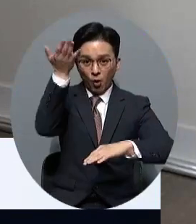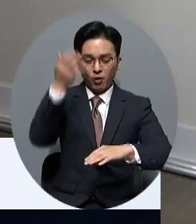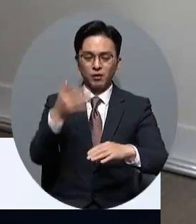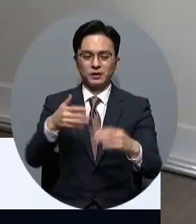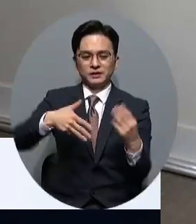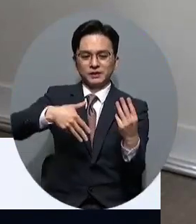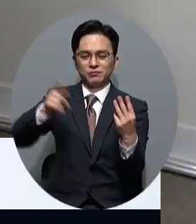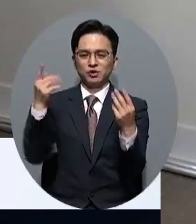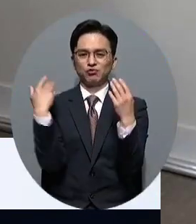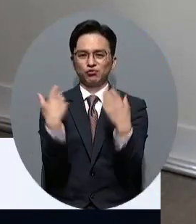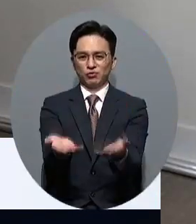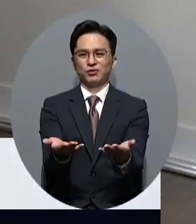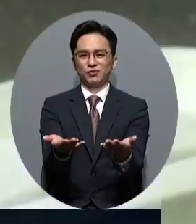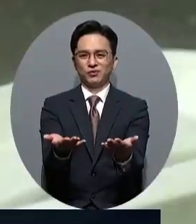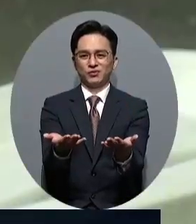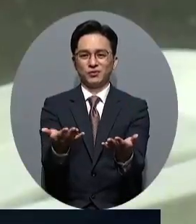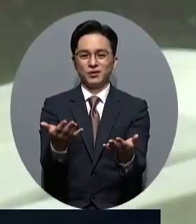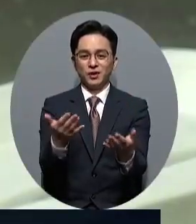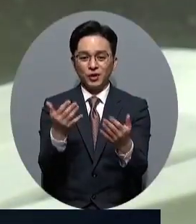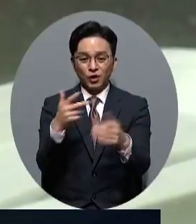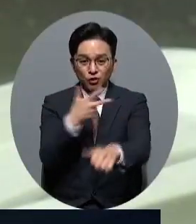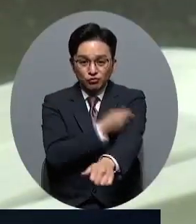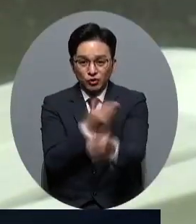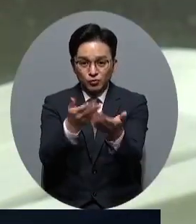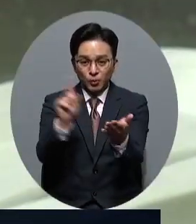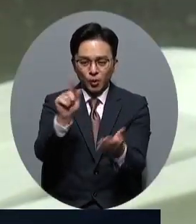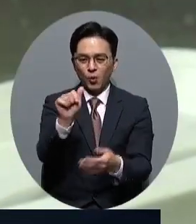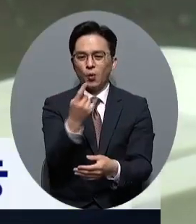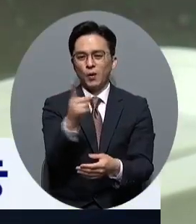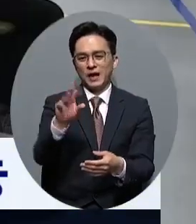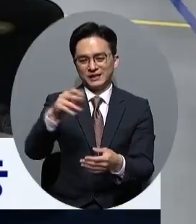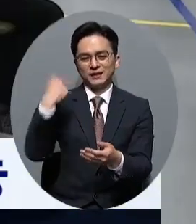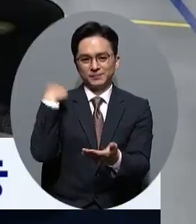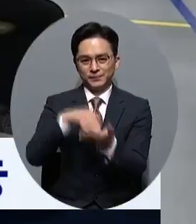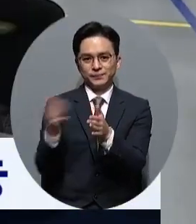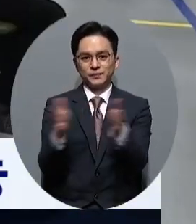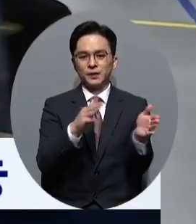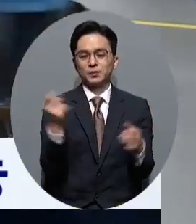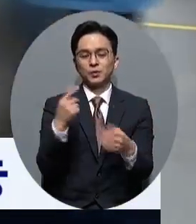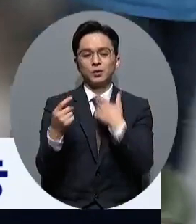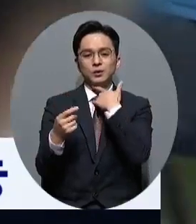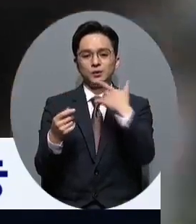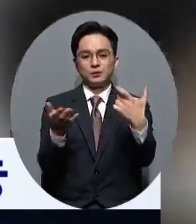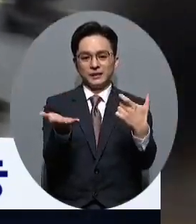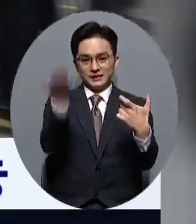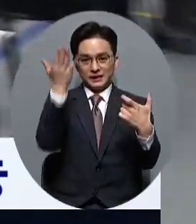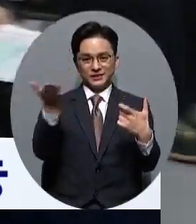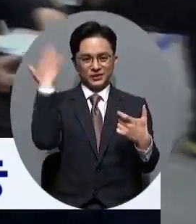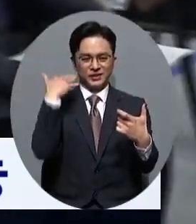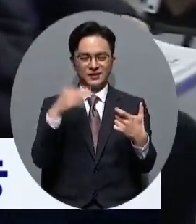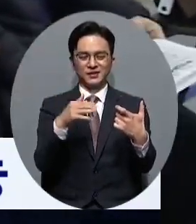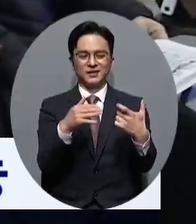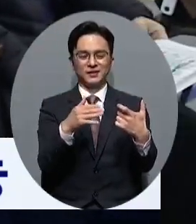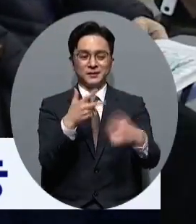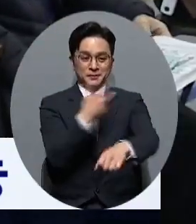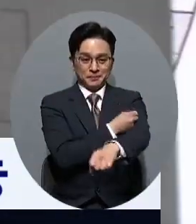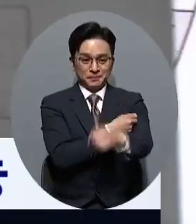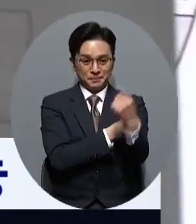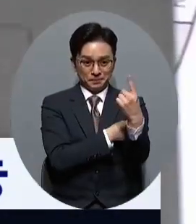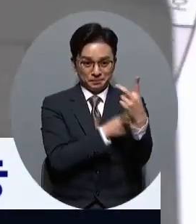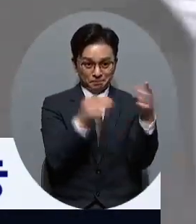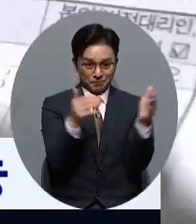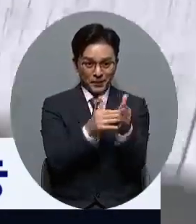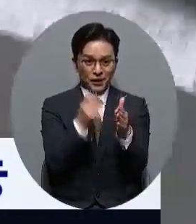접종 역시 화이자 백신입니다. 고위험군인 60세 이상 고령층도 접종 완료 6개월이 지나면